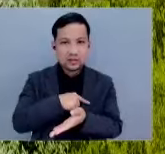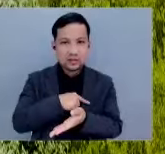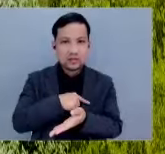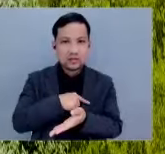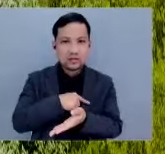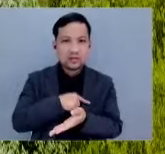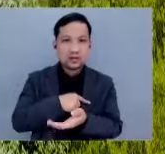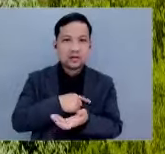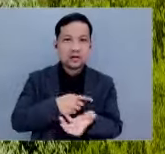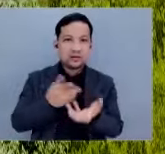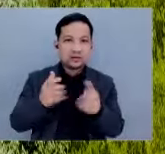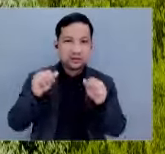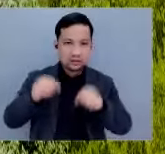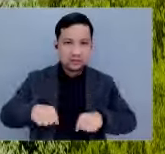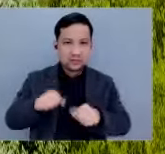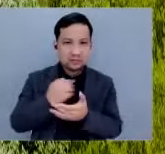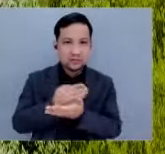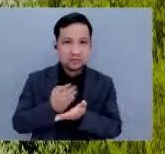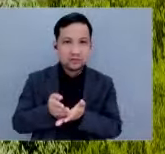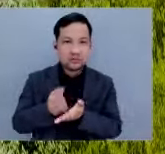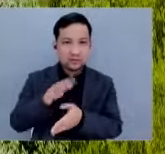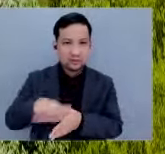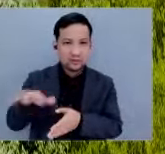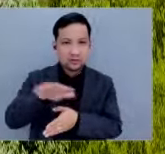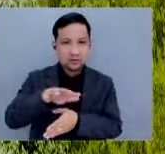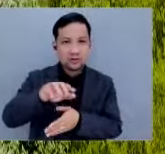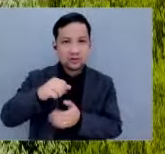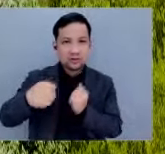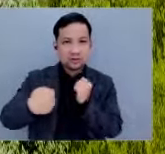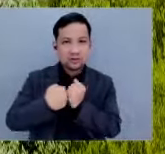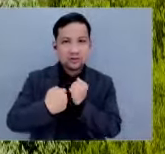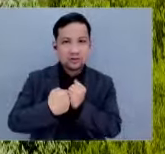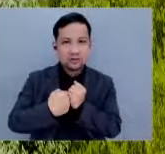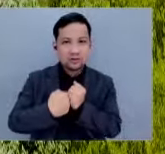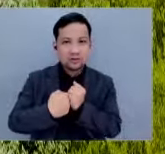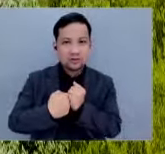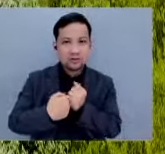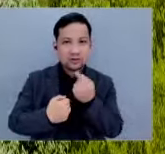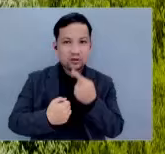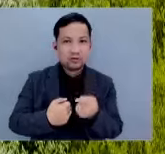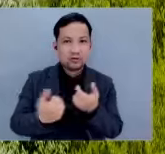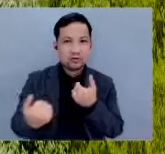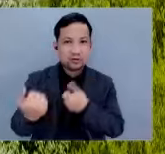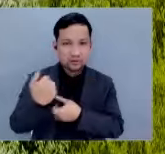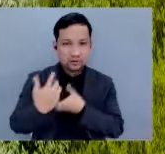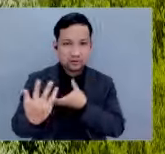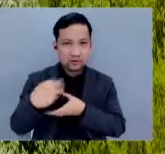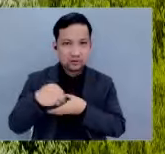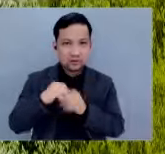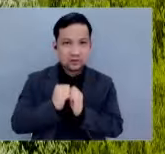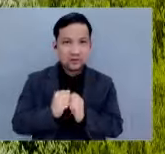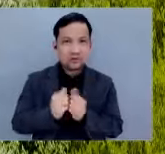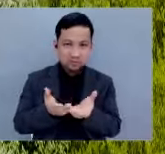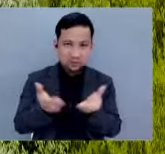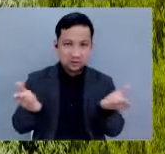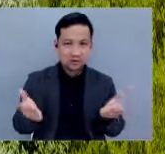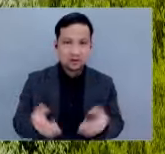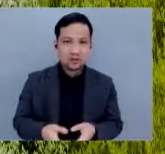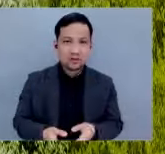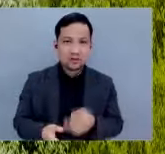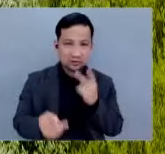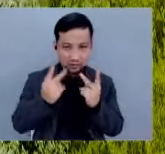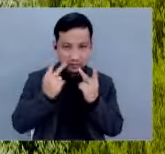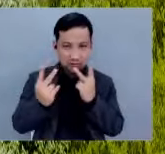kung kakayanin po ng budget. Sa lahat po ng mga gustong tumulong or sa lahat po ng mga gustong sumali sa grupo po namin, just visit lang po ang